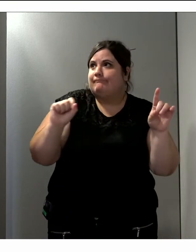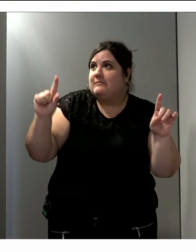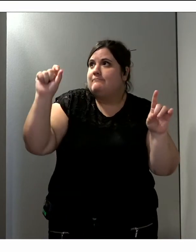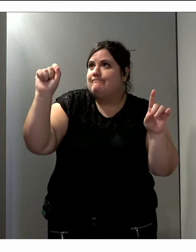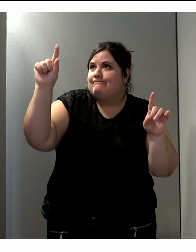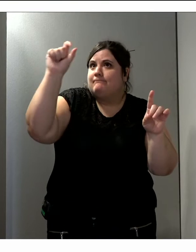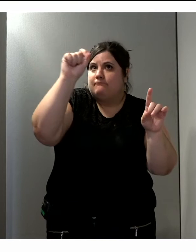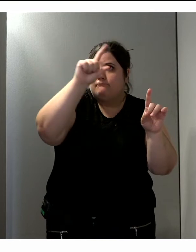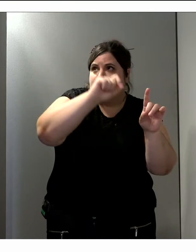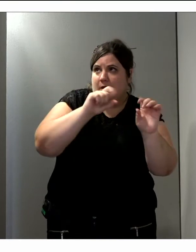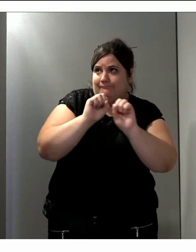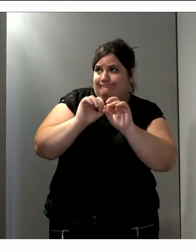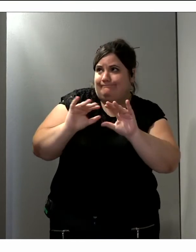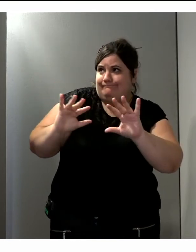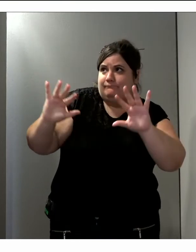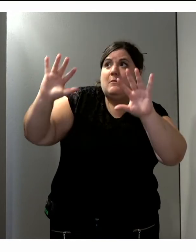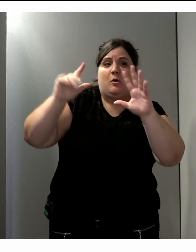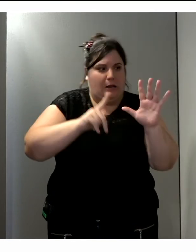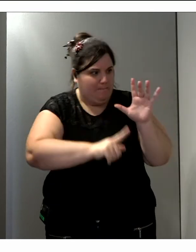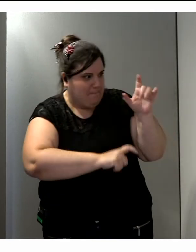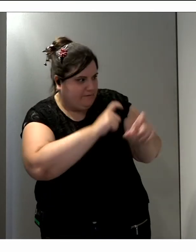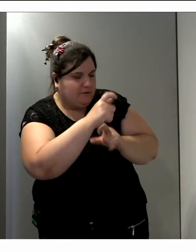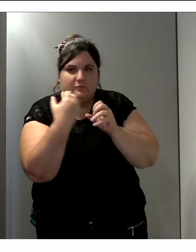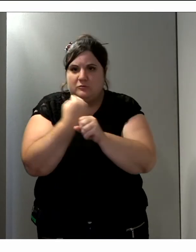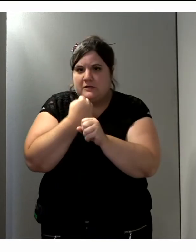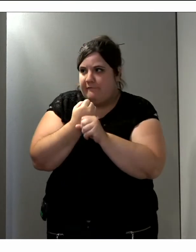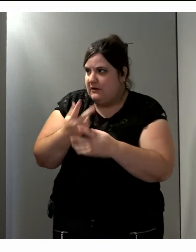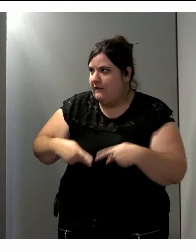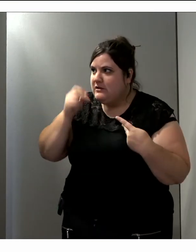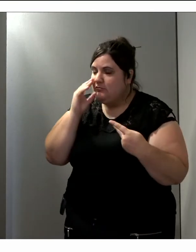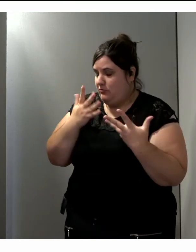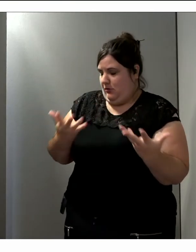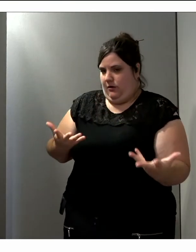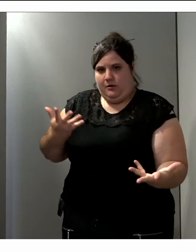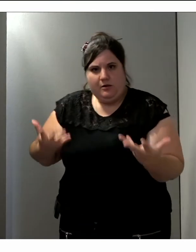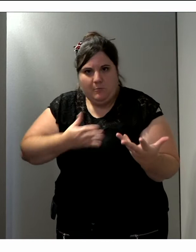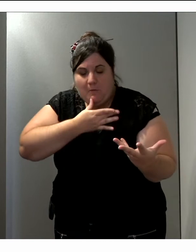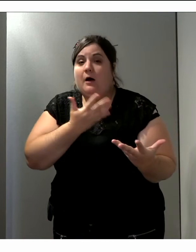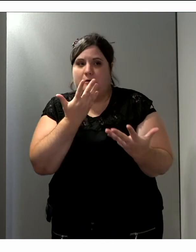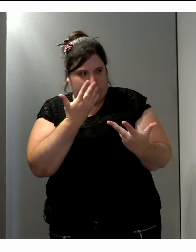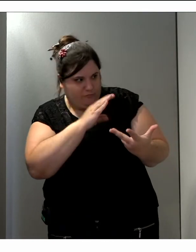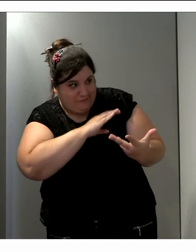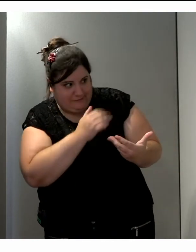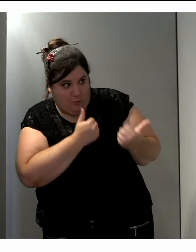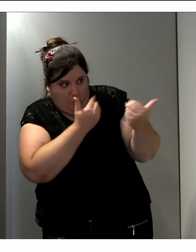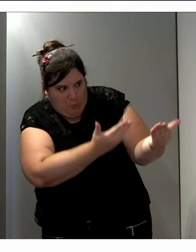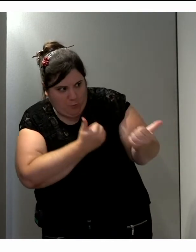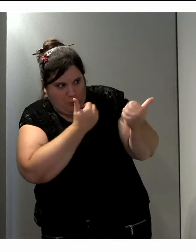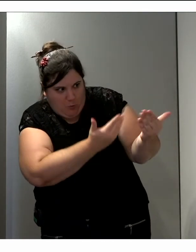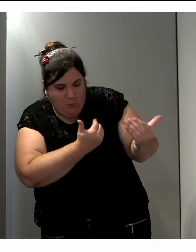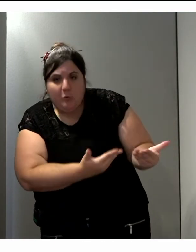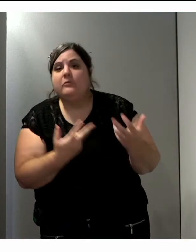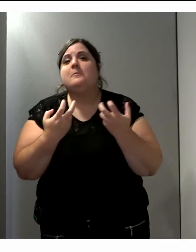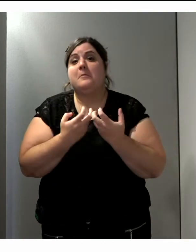l'activité économique qui permettent de prendre en charge le public qui est éloigné de l'emploi. Ce plan porte ses fruits dès aujourd'hui, puisqu'on aura une vingtaine